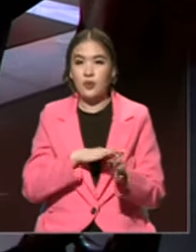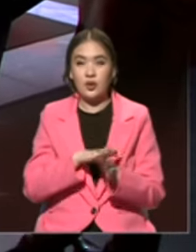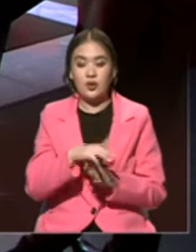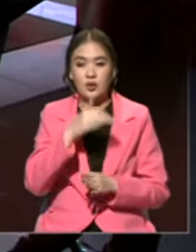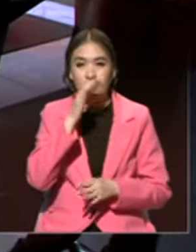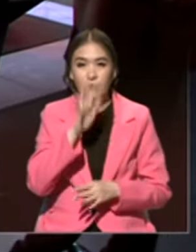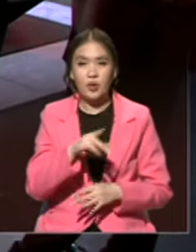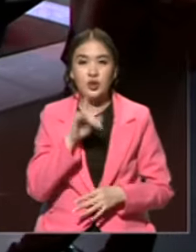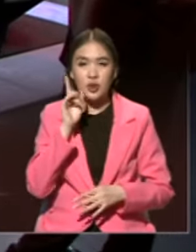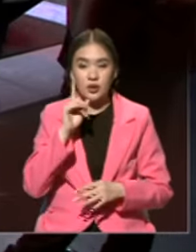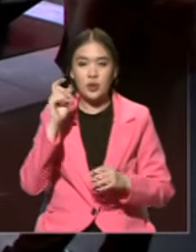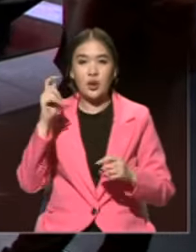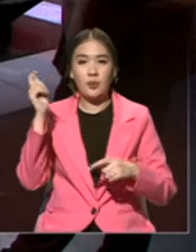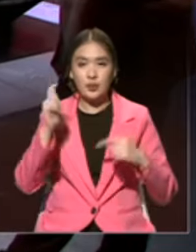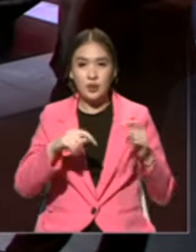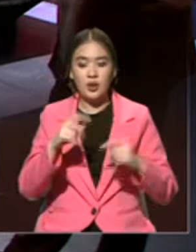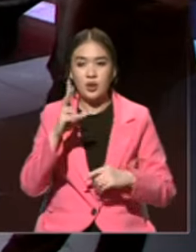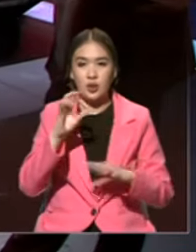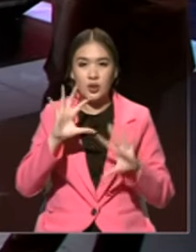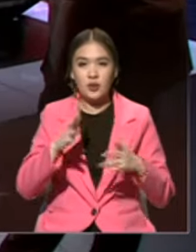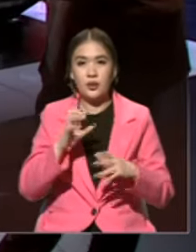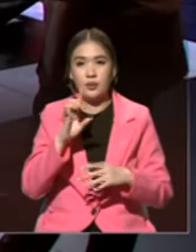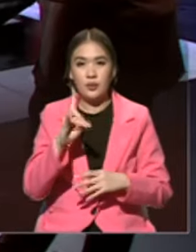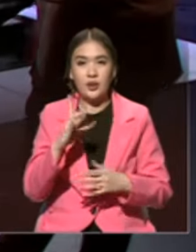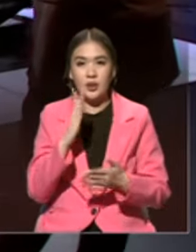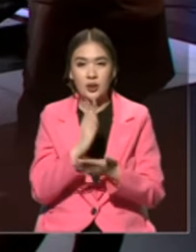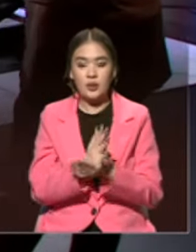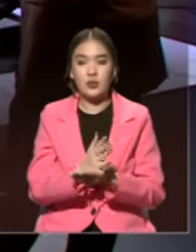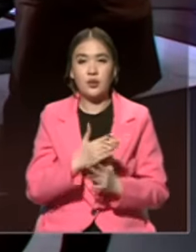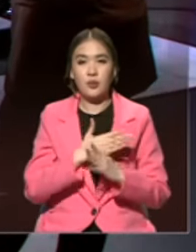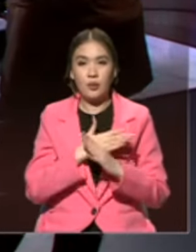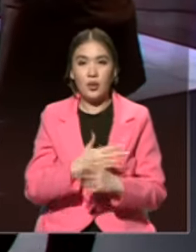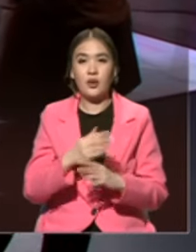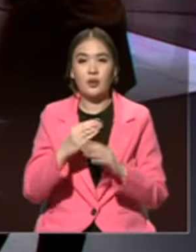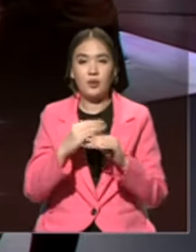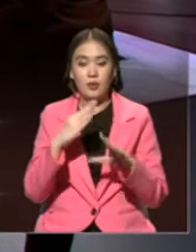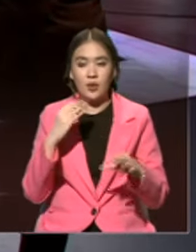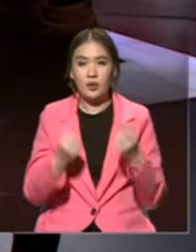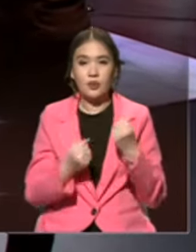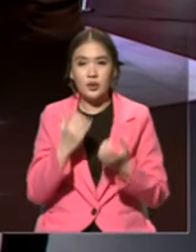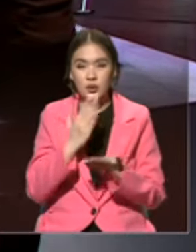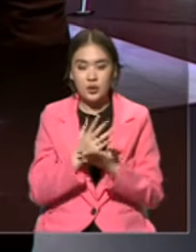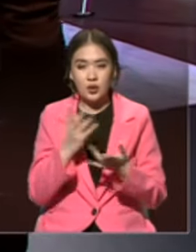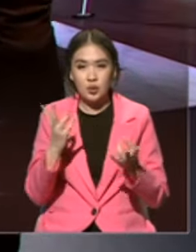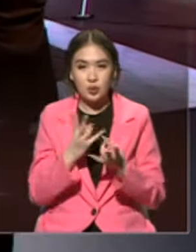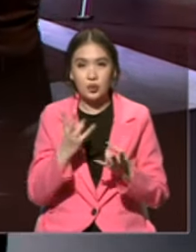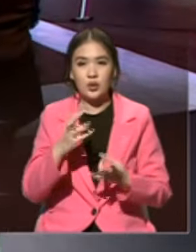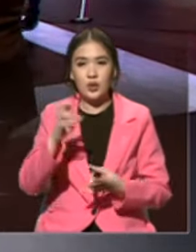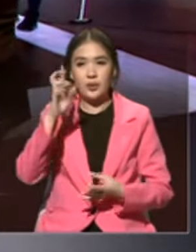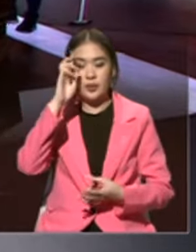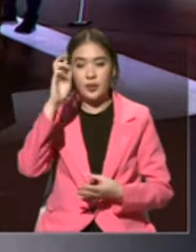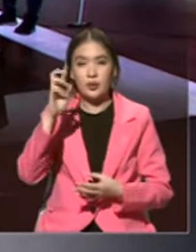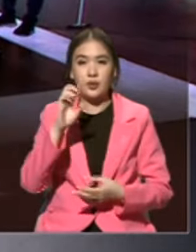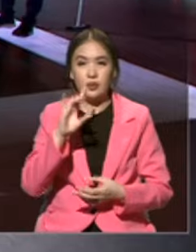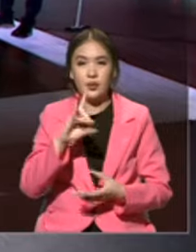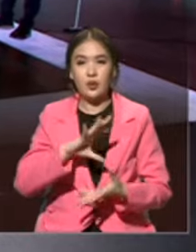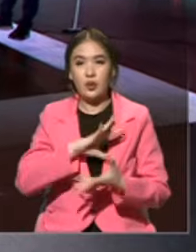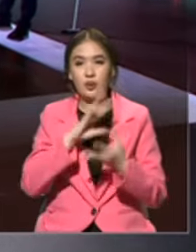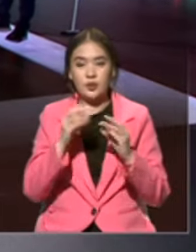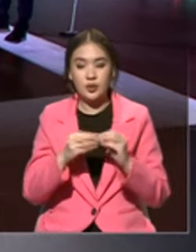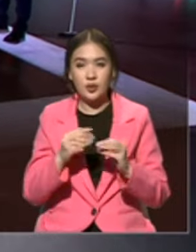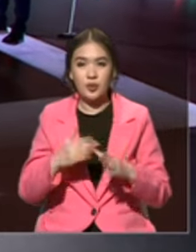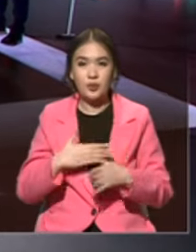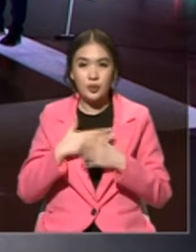Жастар келмейді емес, келеді, егер сондай жағдай жасалып жатса. Автокөлік керек, мемлекет тарапынан сол ақша бөлініп,